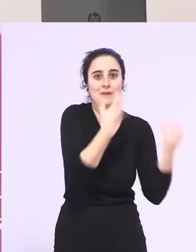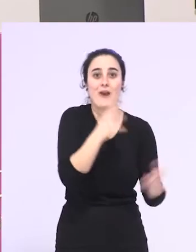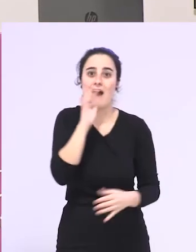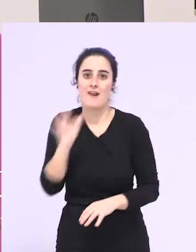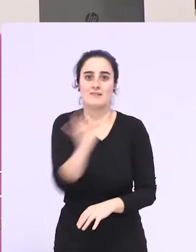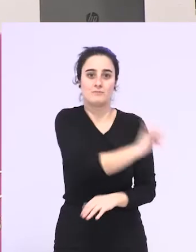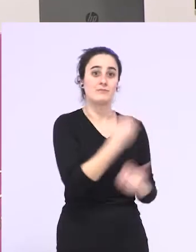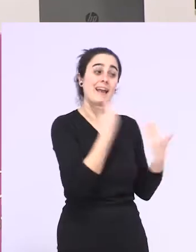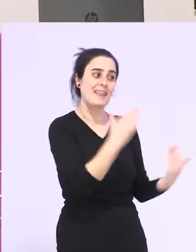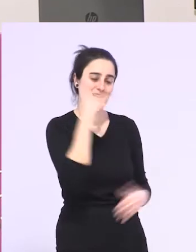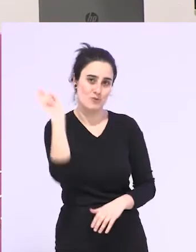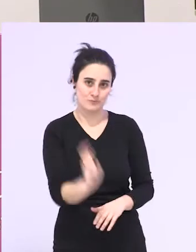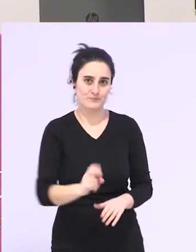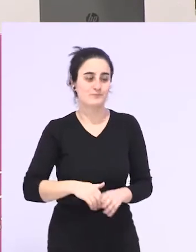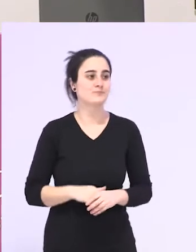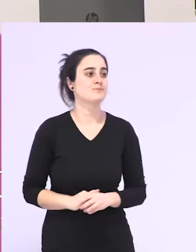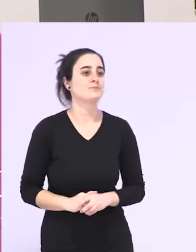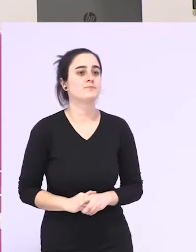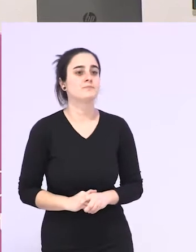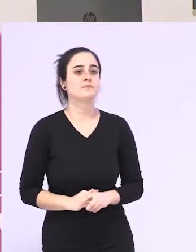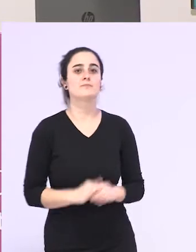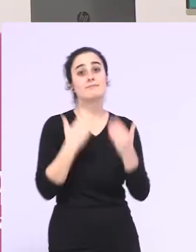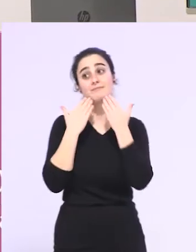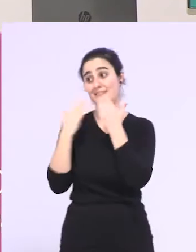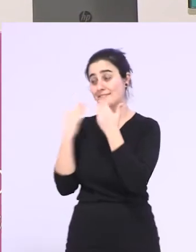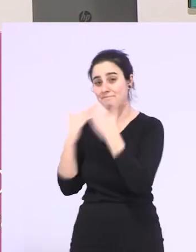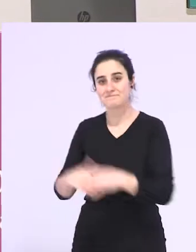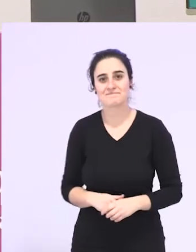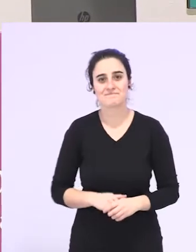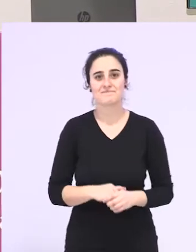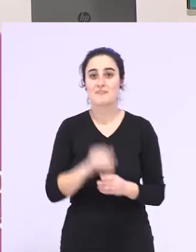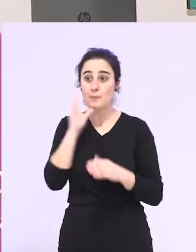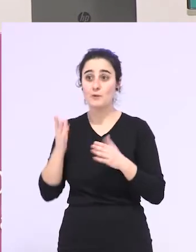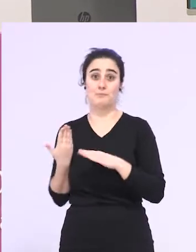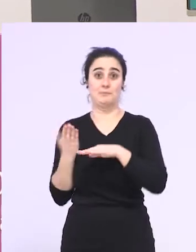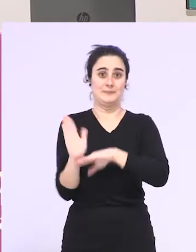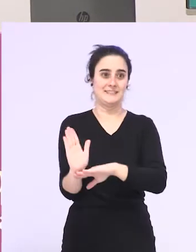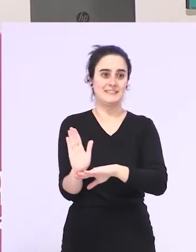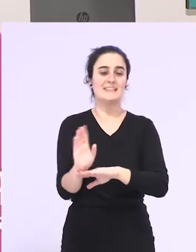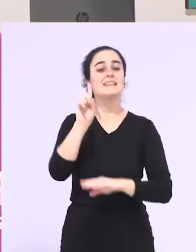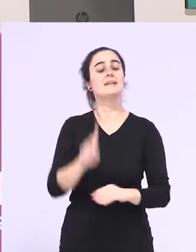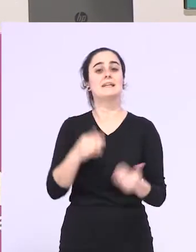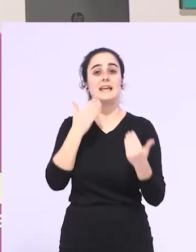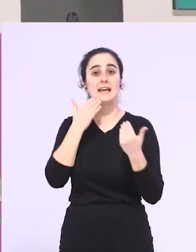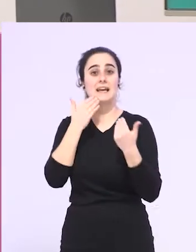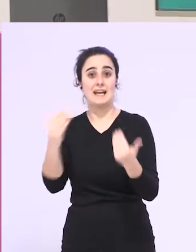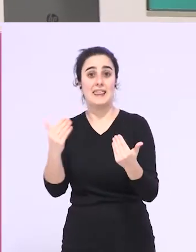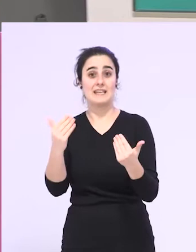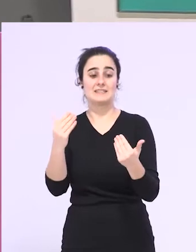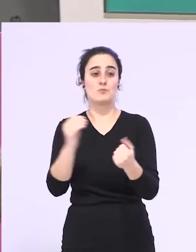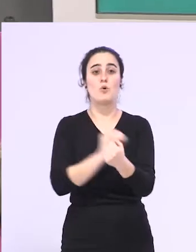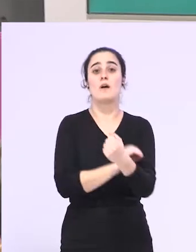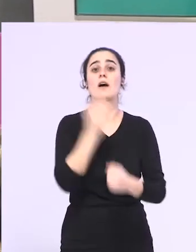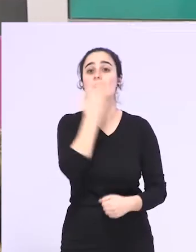itxa, eta mila esker etortzeagatik. Eskerrik asko, sarreragatik eta baita ere jabetze